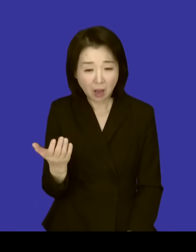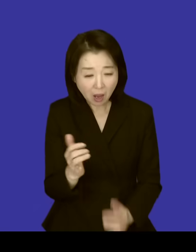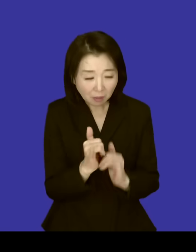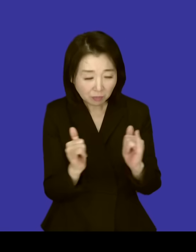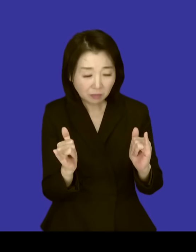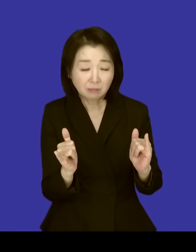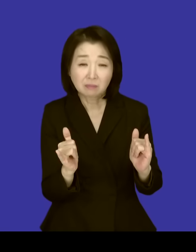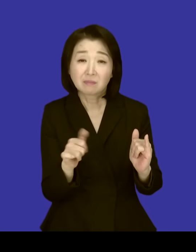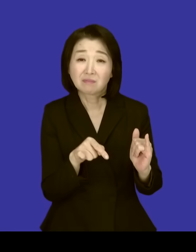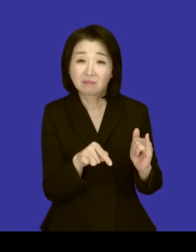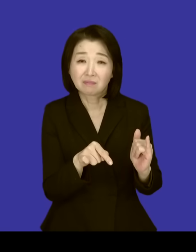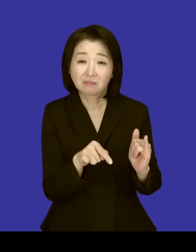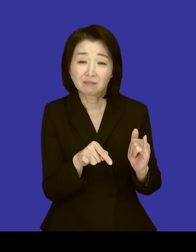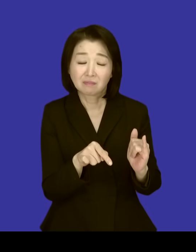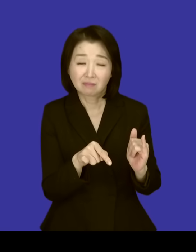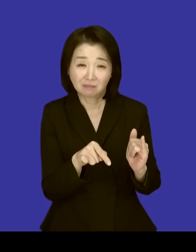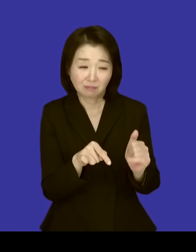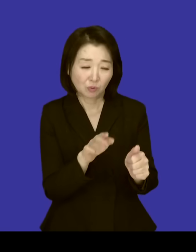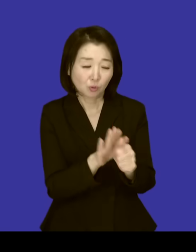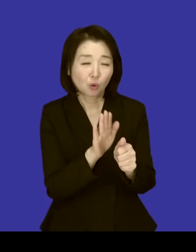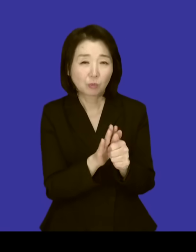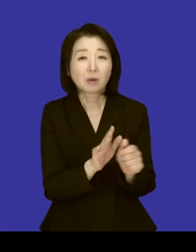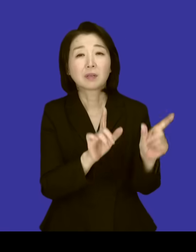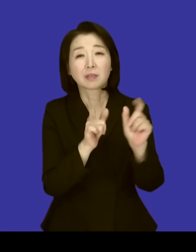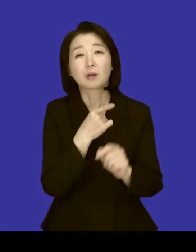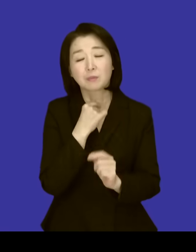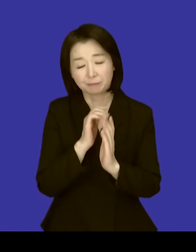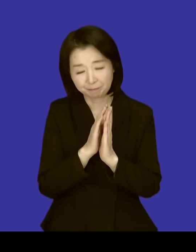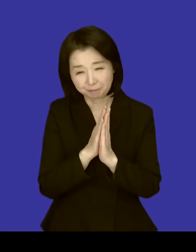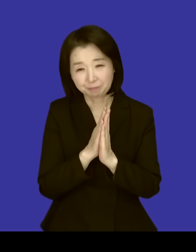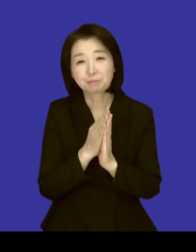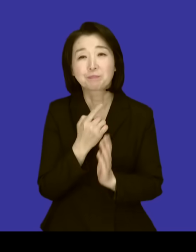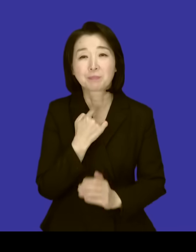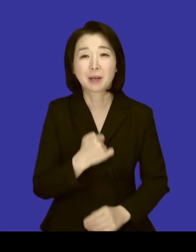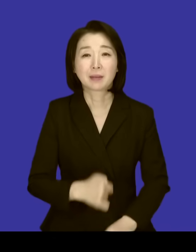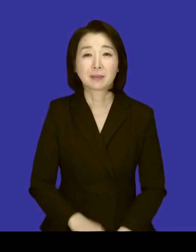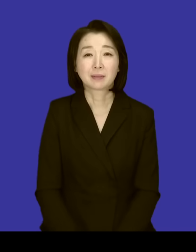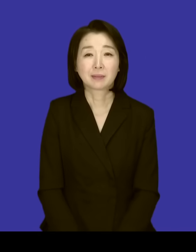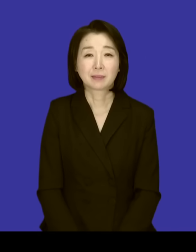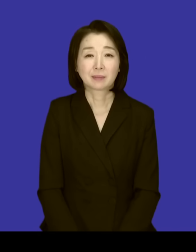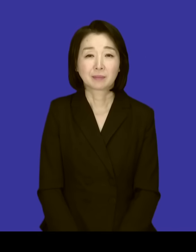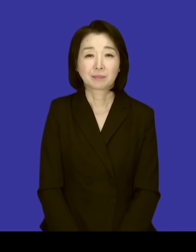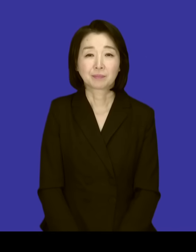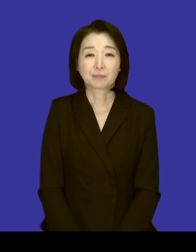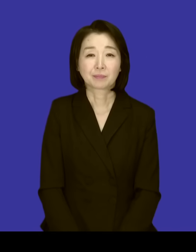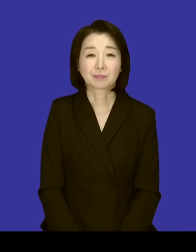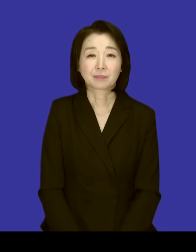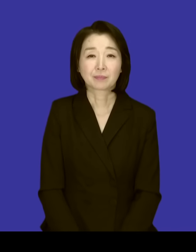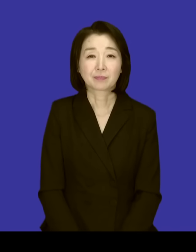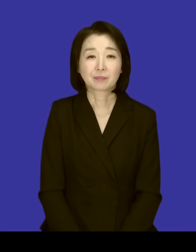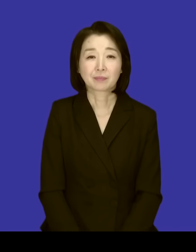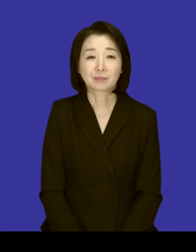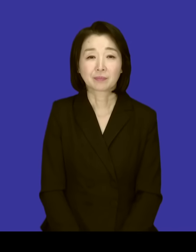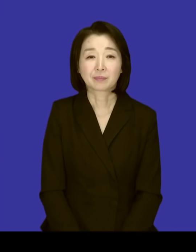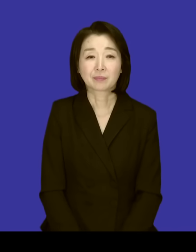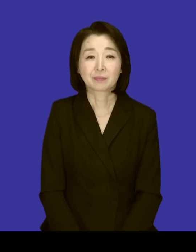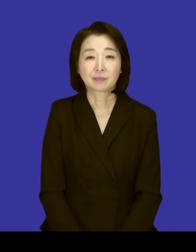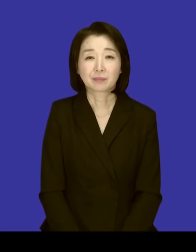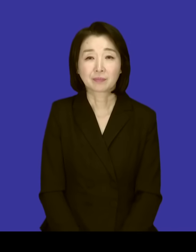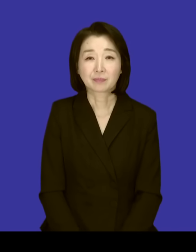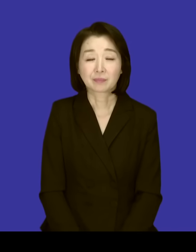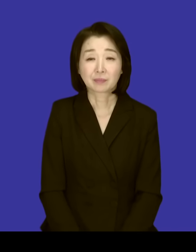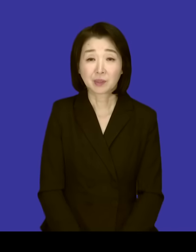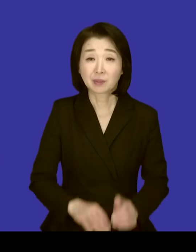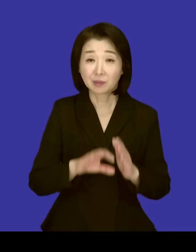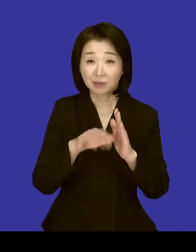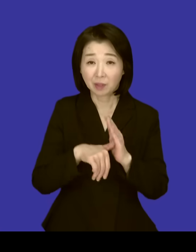사람들을 도우며 살겠습니다라고 기도를 했던 것 같아요. 예. 기도를 했죠. 그래서 근데